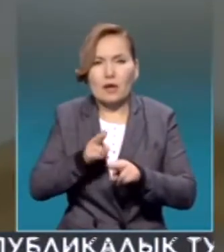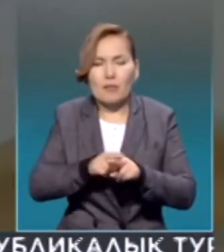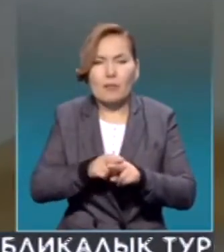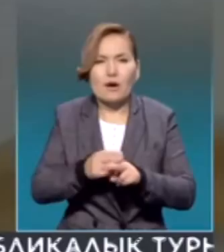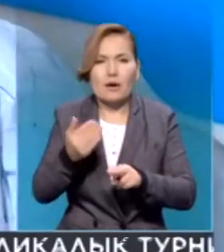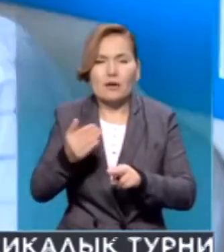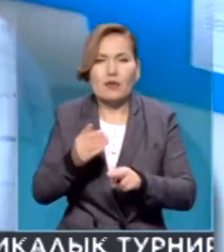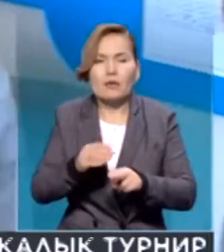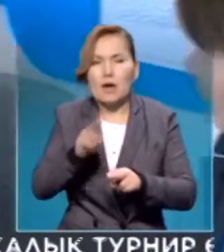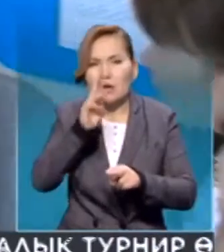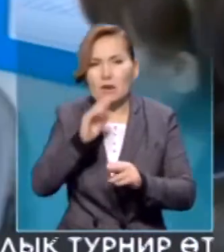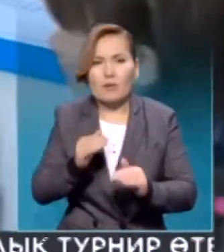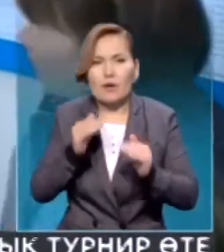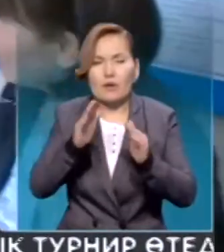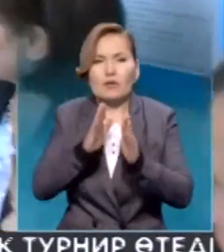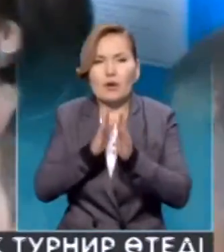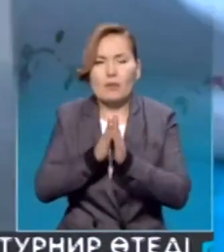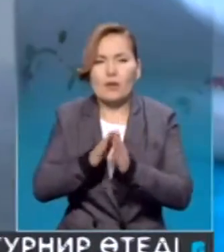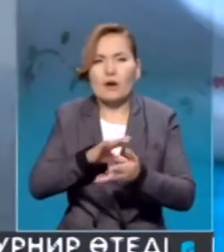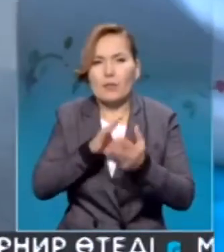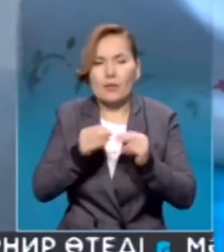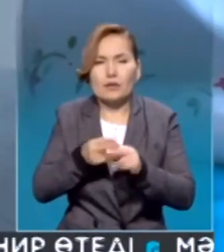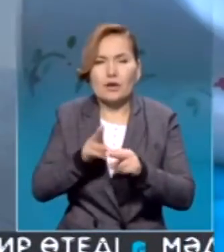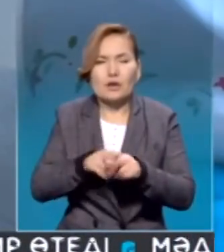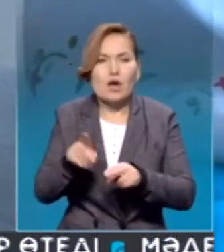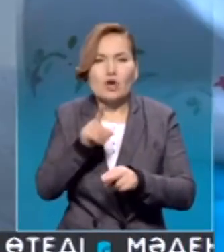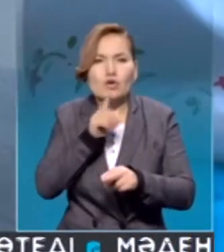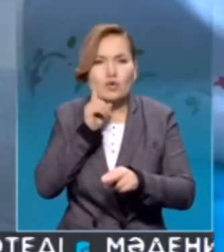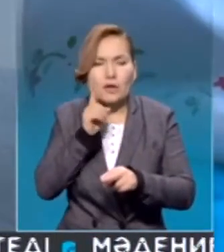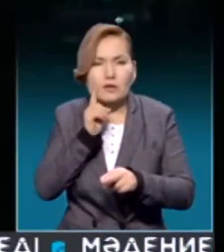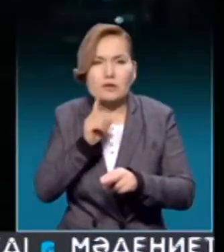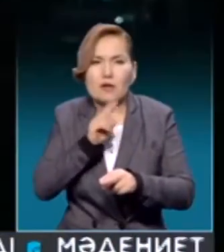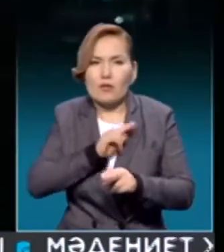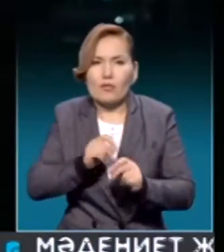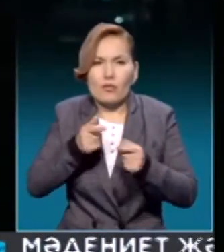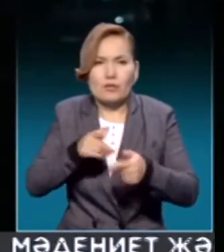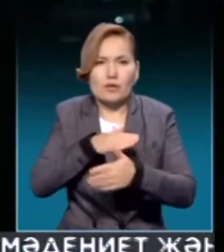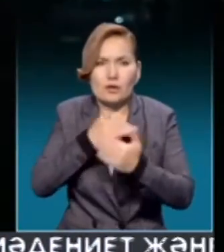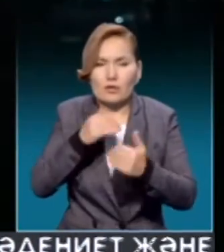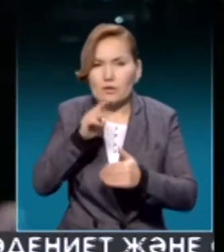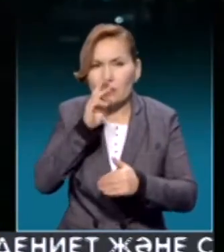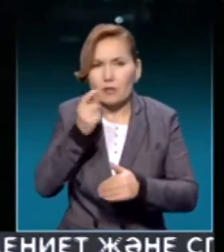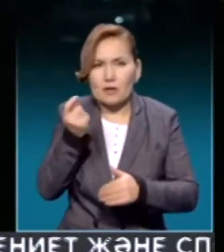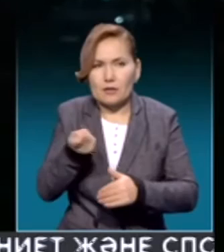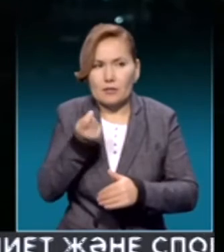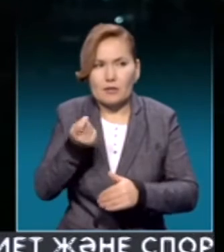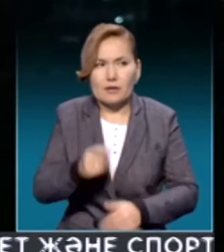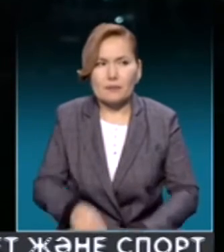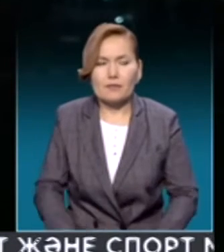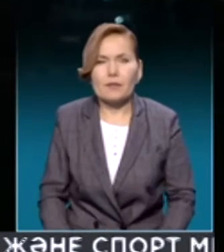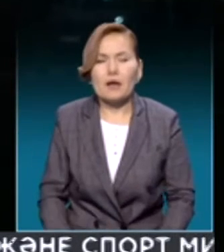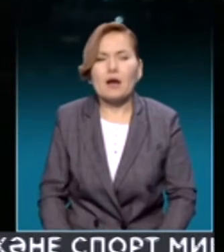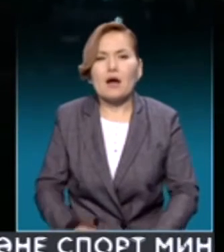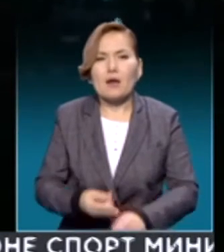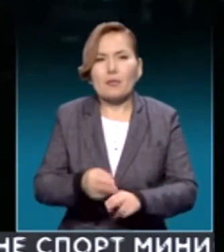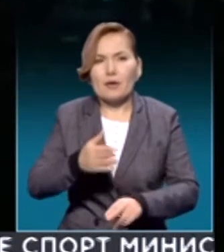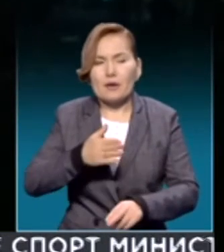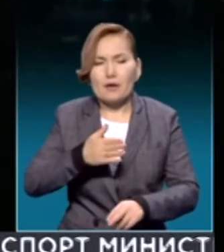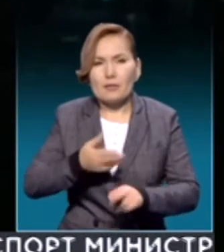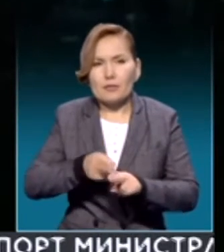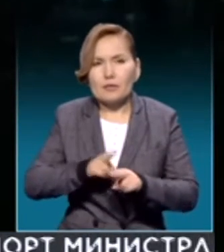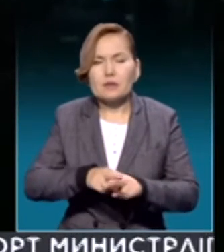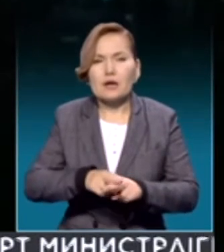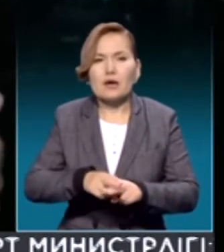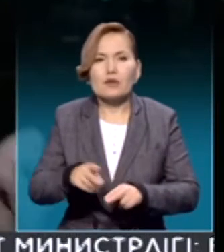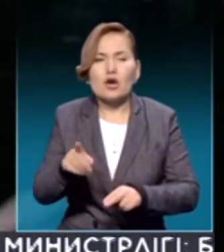істей алмайды. Әрі бұл салаға жұмысқа келуге жастар жағы мүлдем құлықсыз. Демек, қазір бізде сондай ақпараттың аздығынан балалар